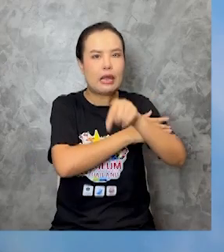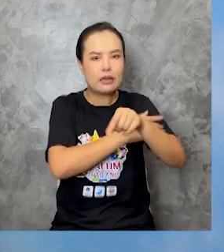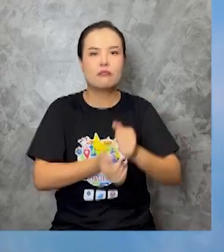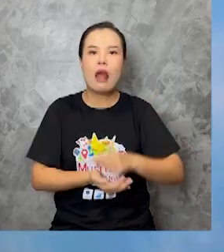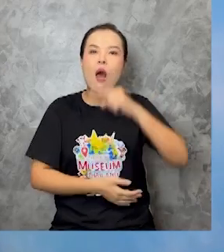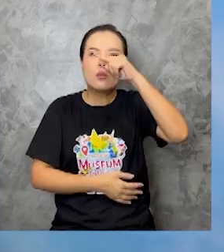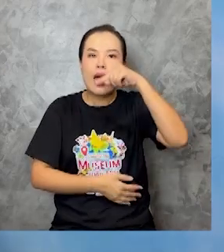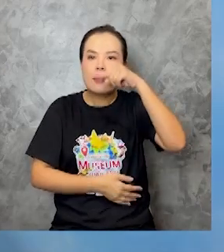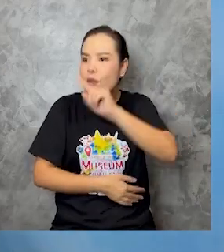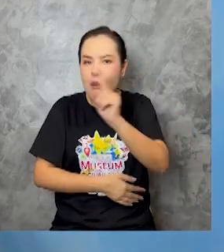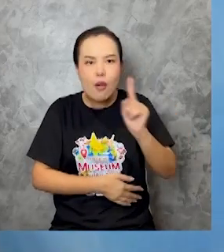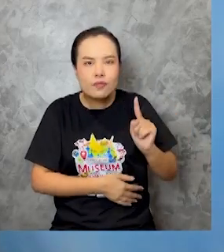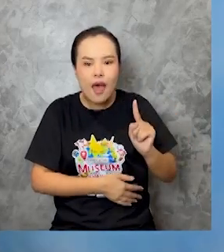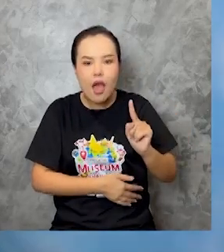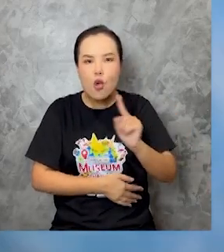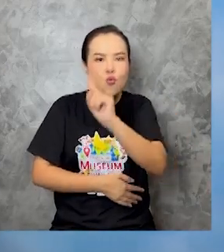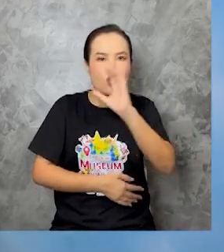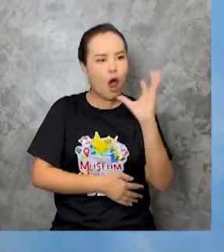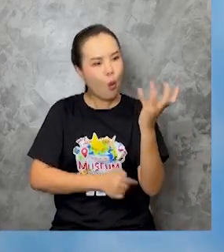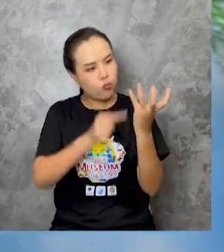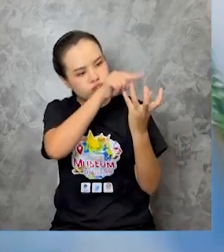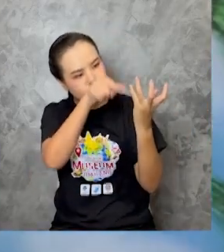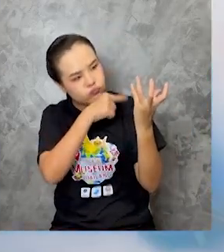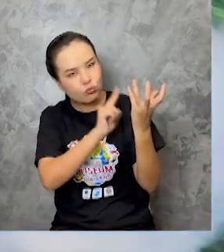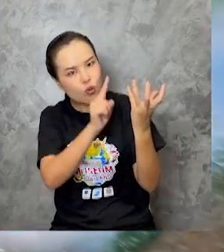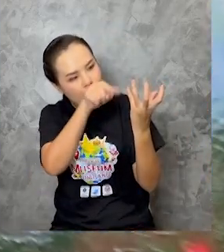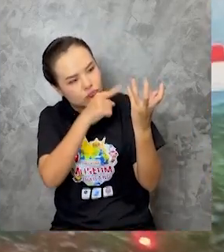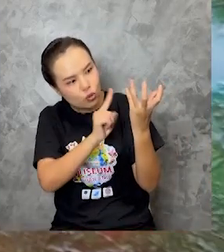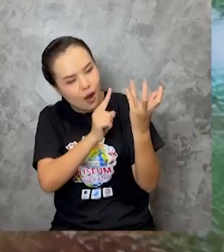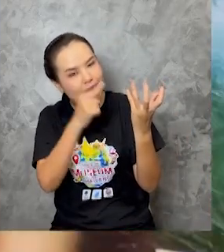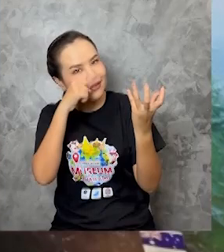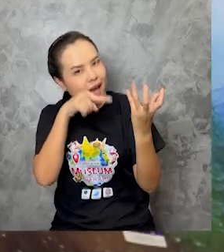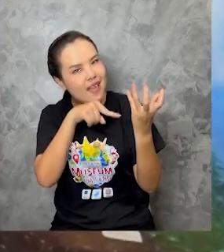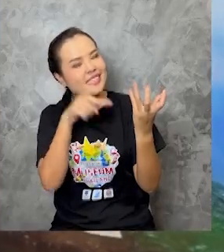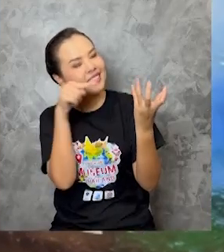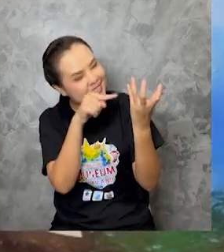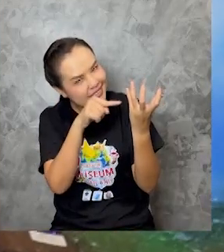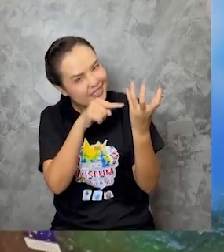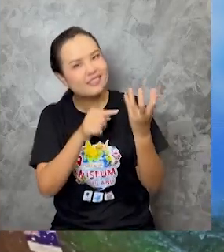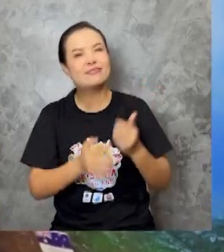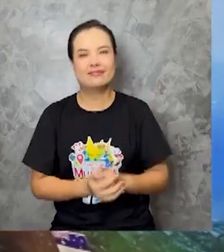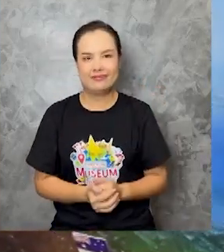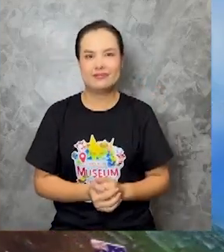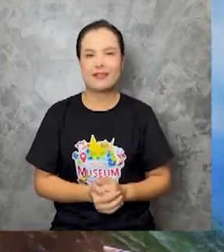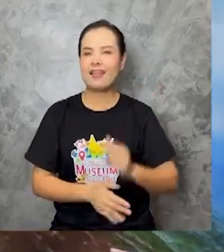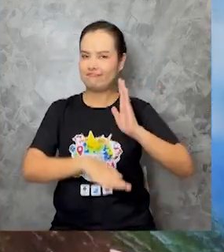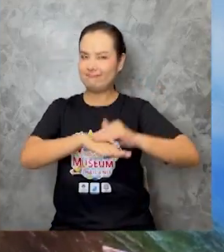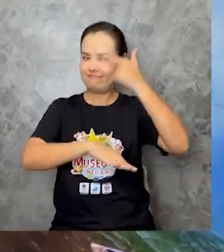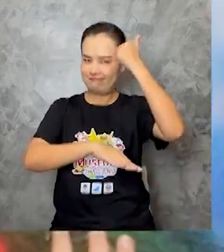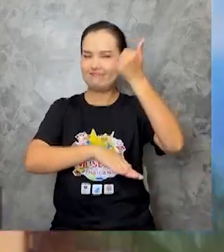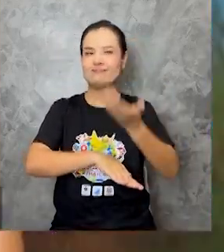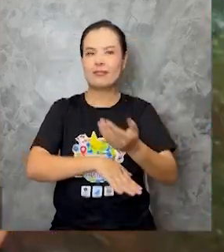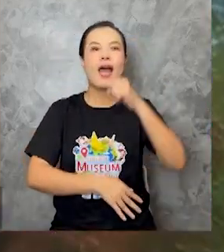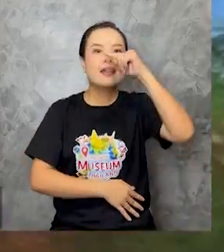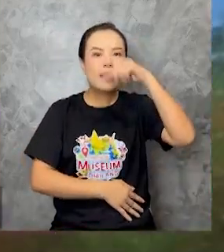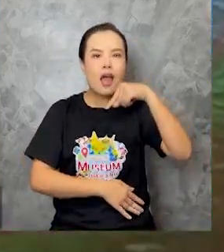ของประเทศไทยล่ะคะ งั้นไปหาแผนที่ประเทศไทยอยู่ตรงไหนชี ้อยู่ตรงนี ้เก่งเก่งมาก